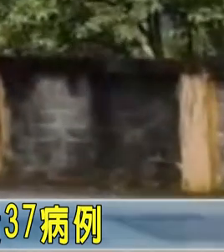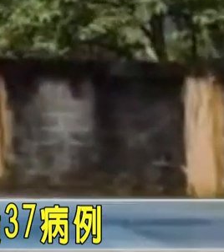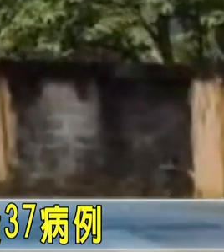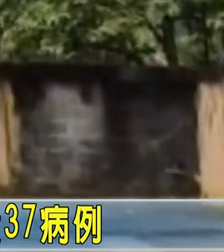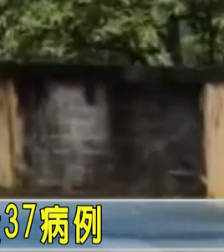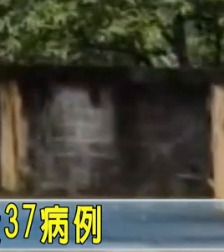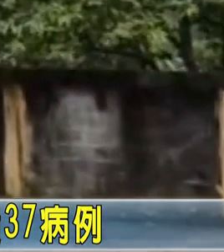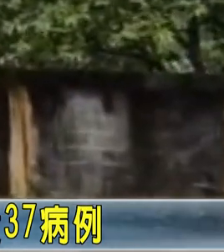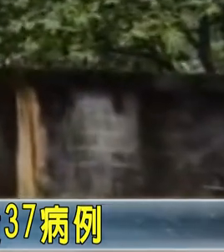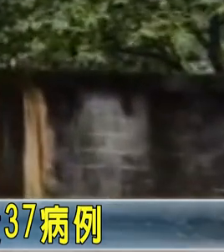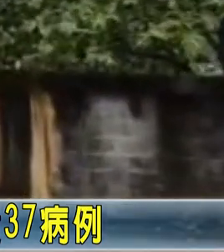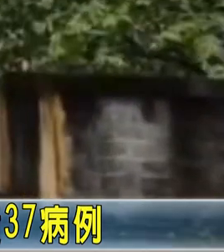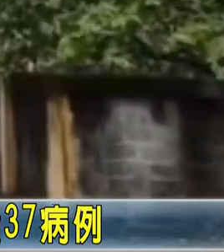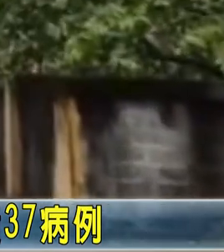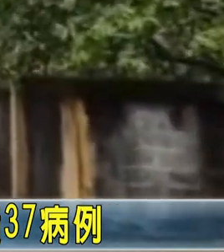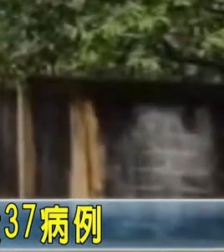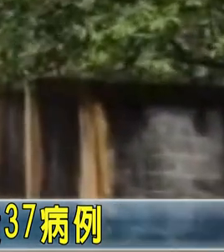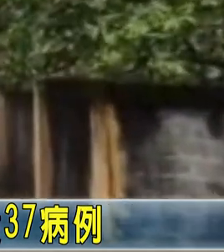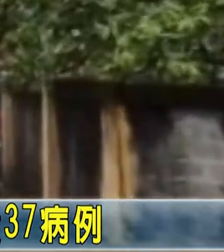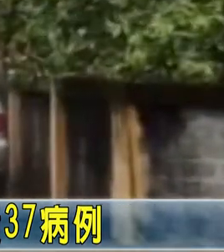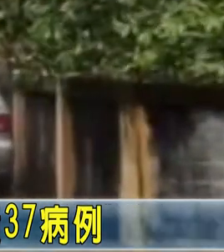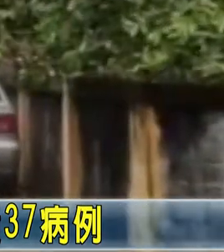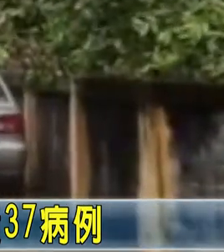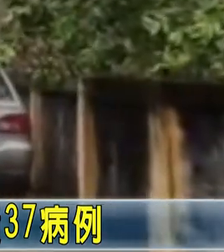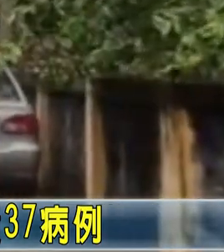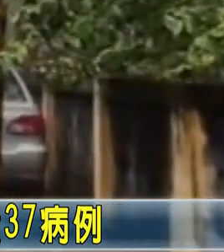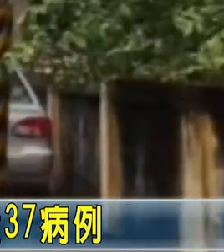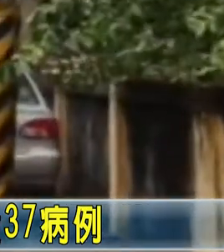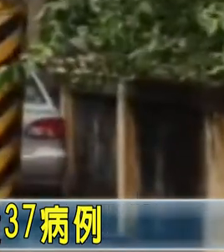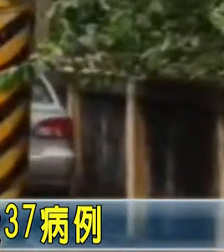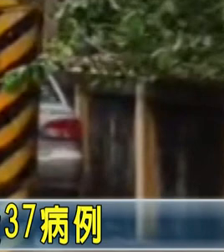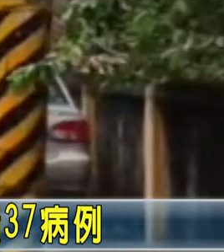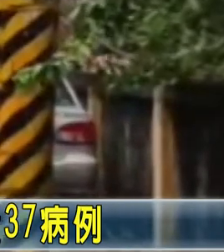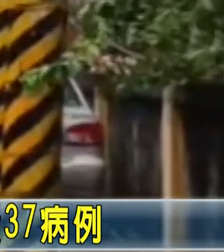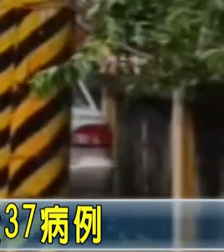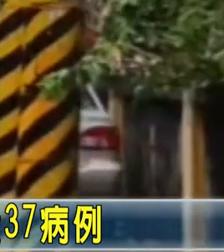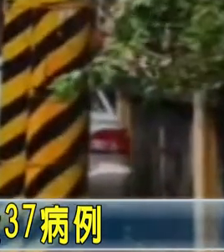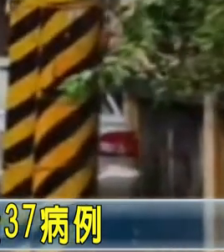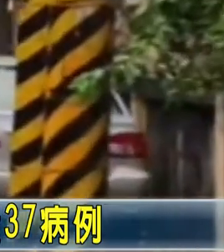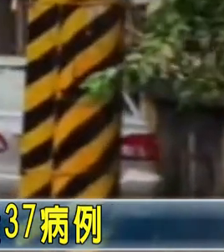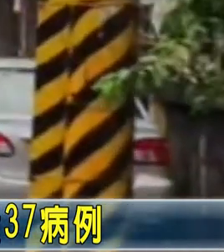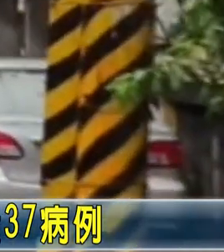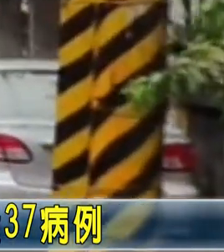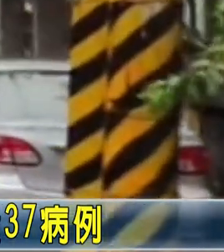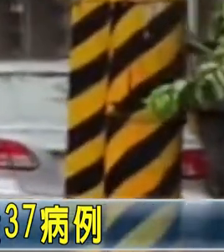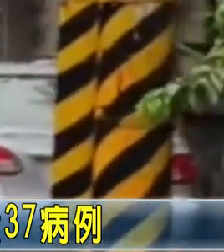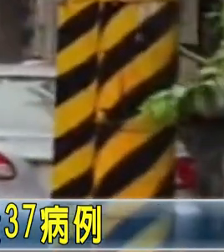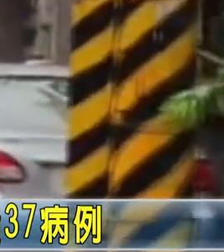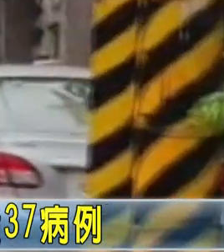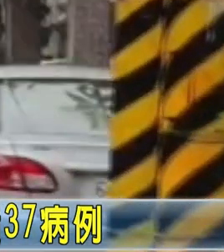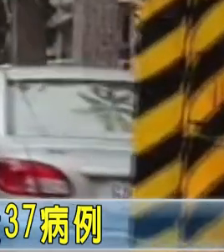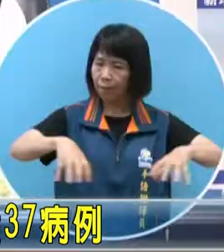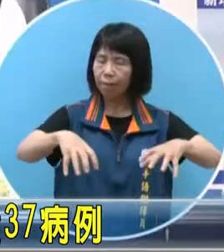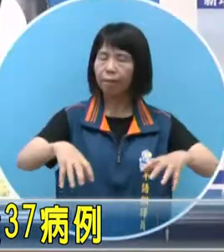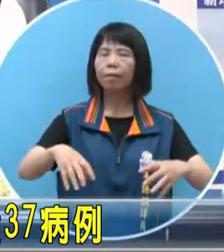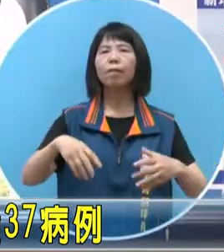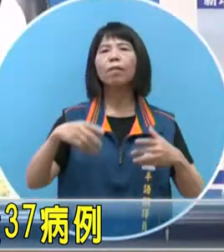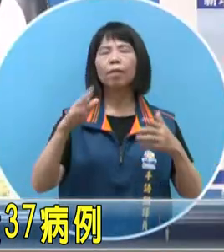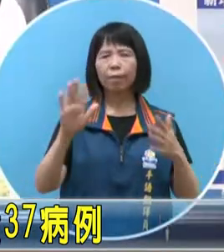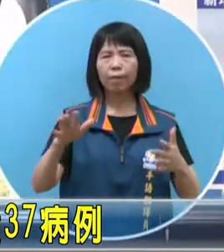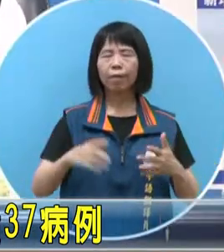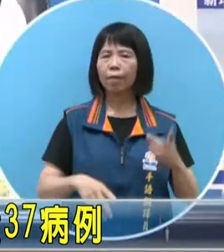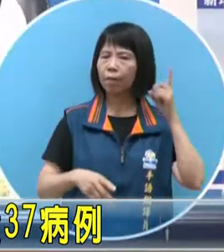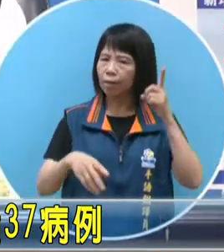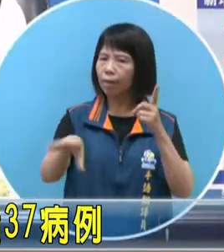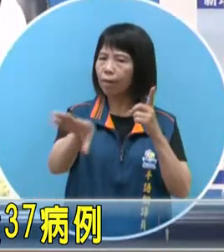个，我要谢谢各乡镇的首长，我们每一个公有市场都做10连制、10名制，而每一